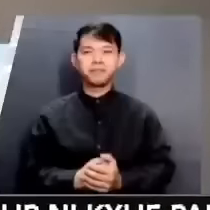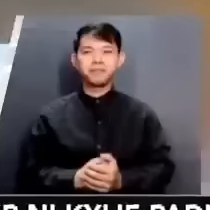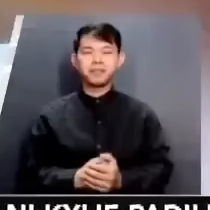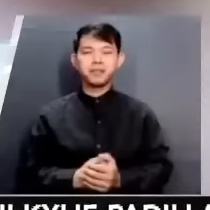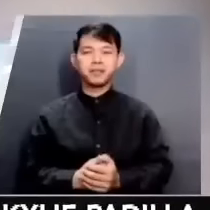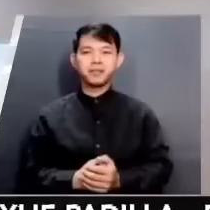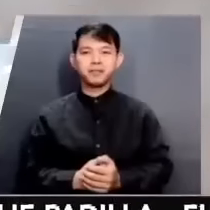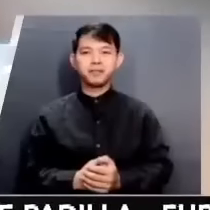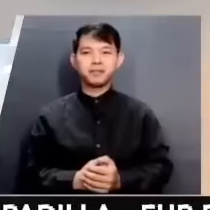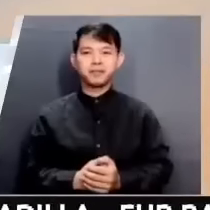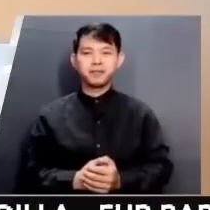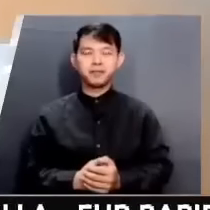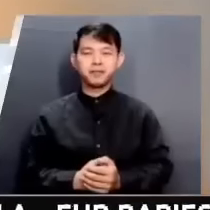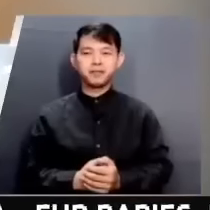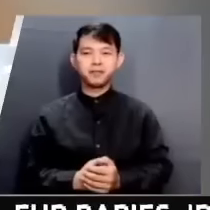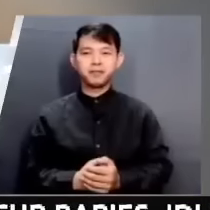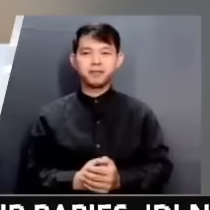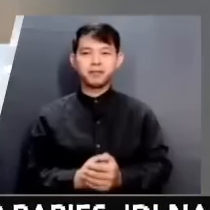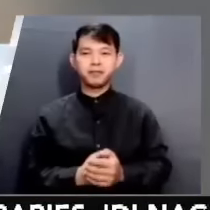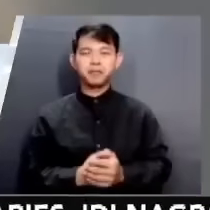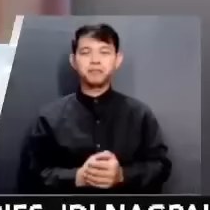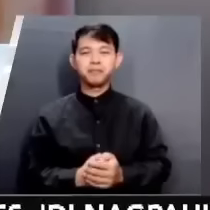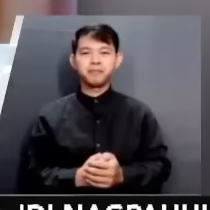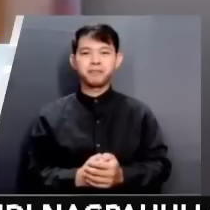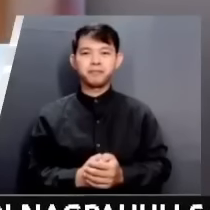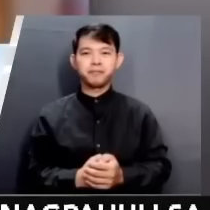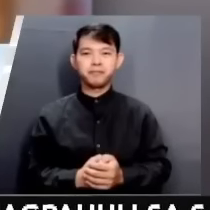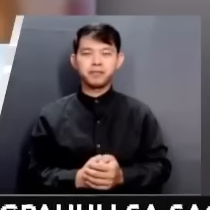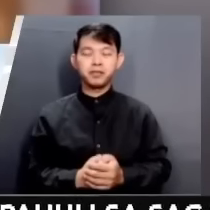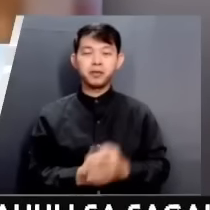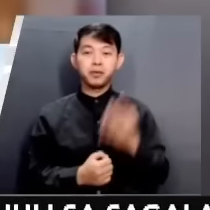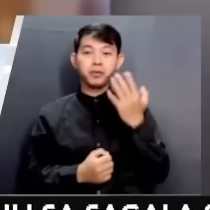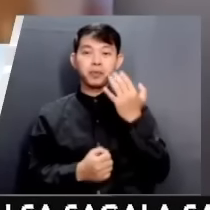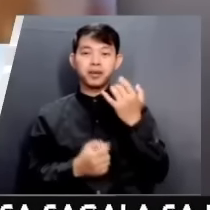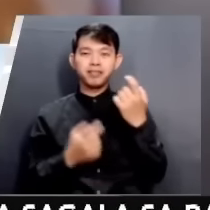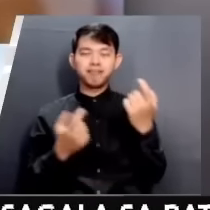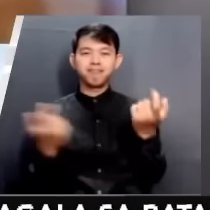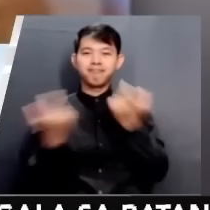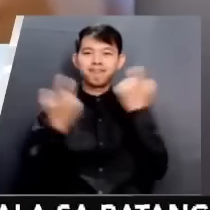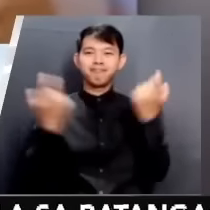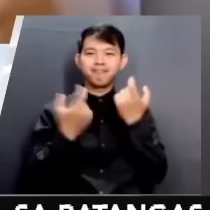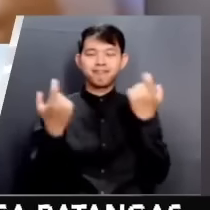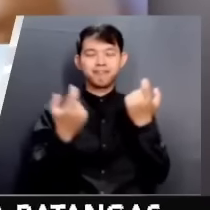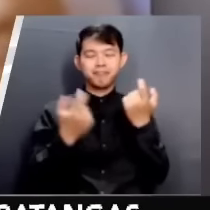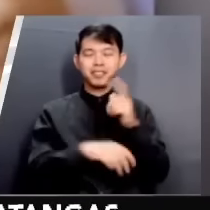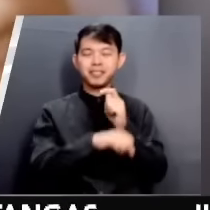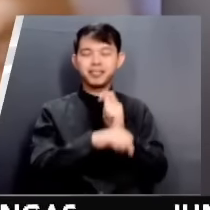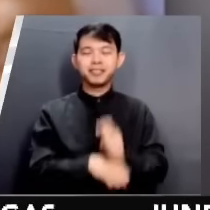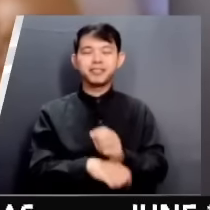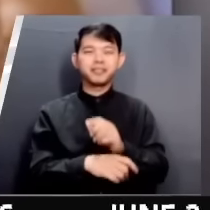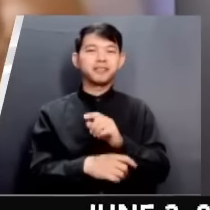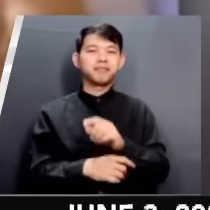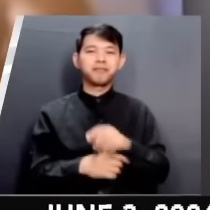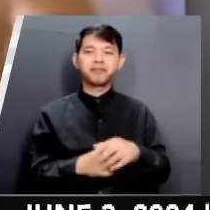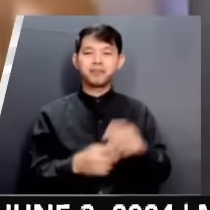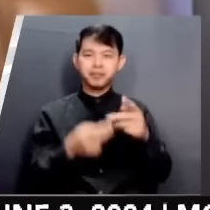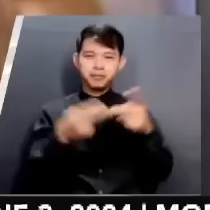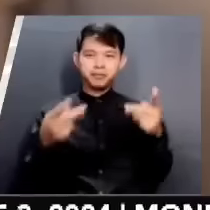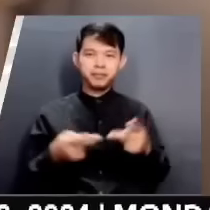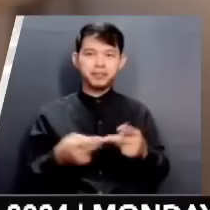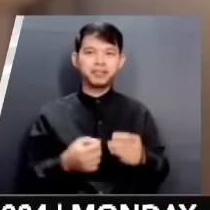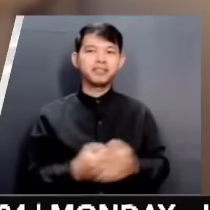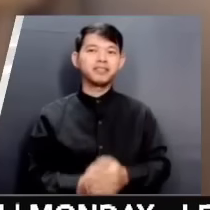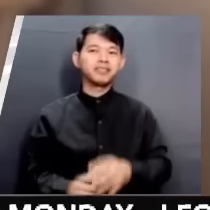chihuahua. Pakikisa raw niya ito sa tradisyon sa kanilang lugar. At dahil siya ang makeup artist ng